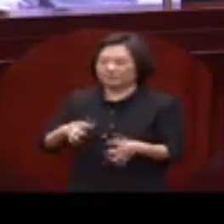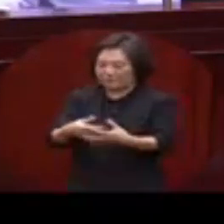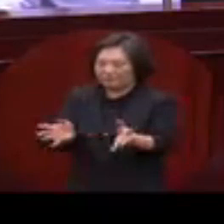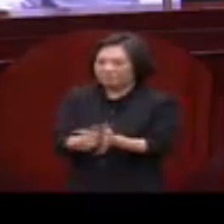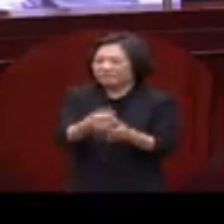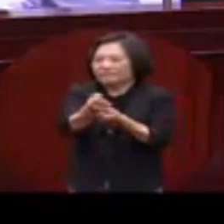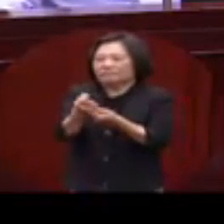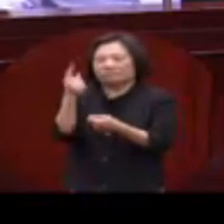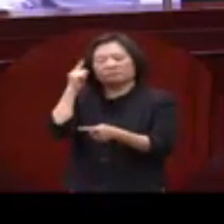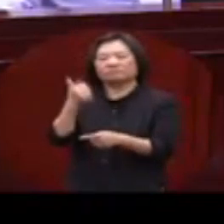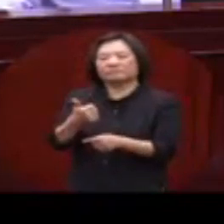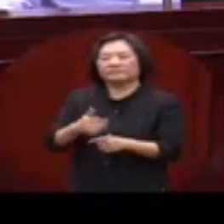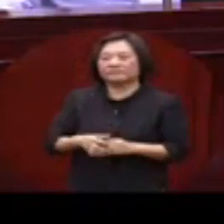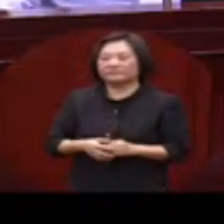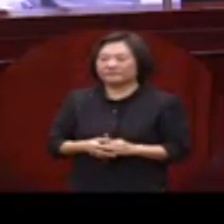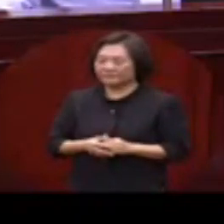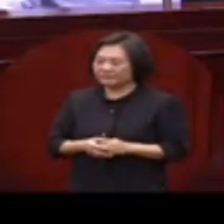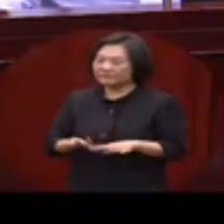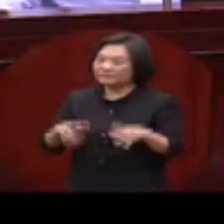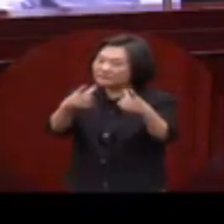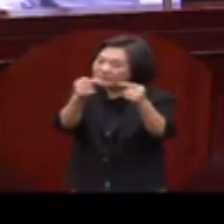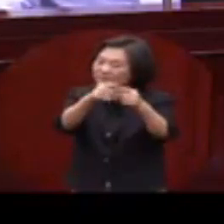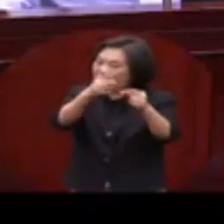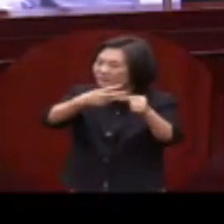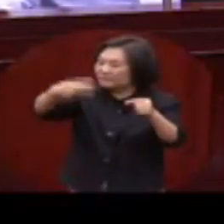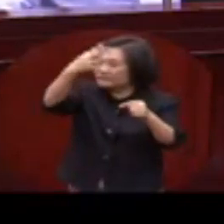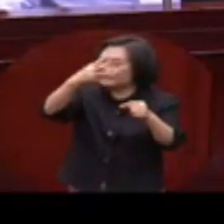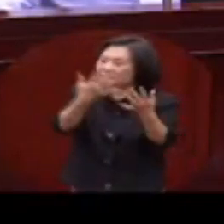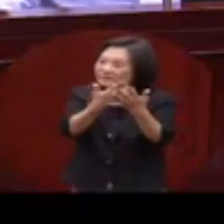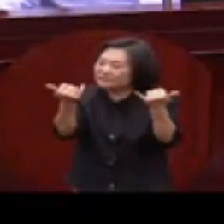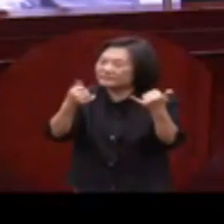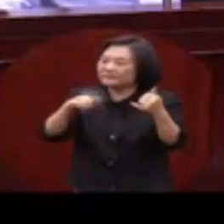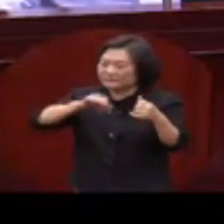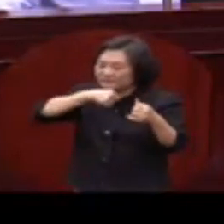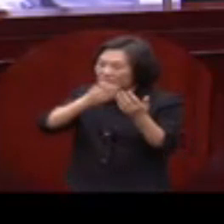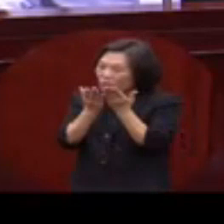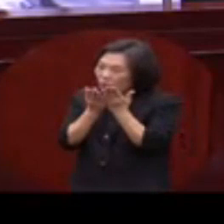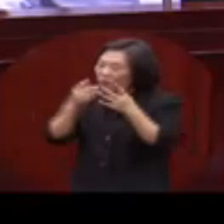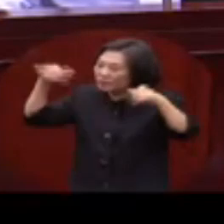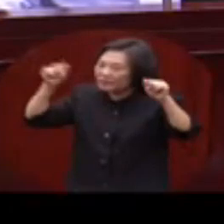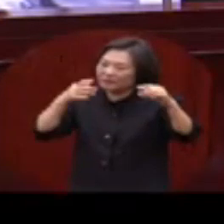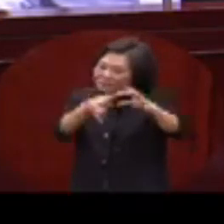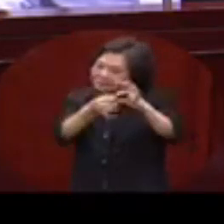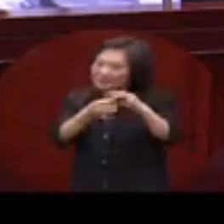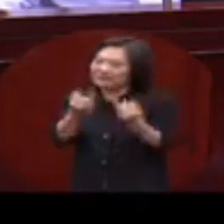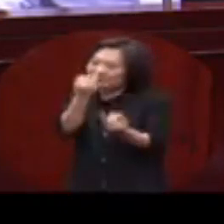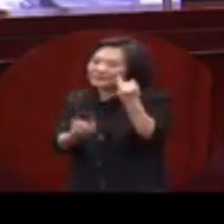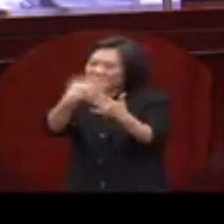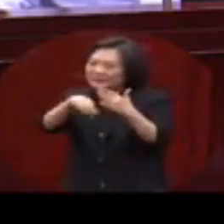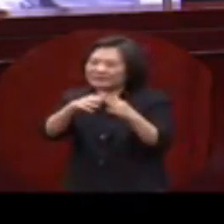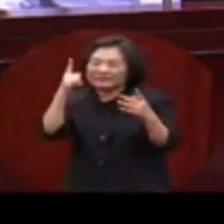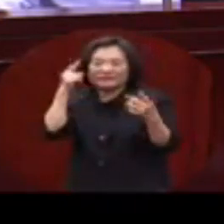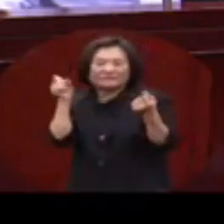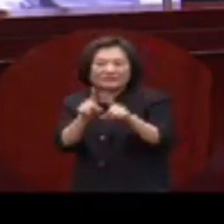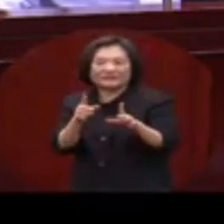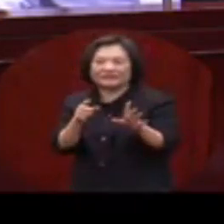效。我们倒是觉得这样的，如果日本的高中生来台湾毕业旅行，跟我们的学校有这种什么姐妹校，你知道这